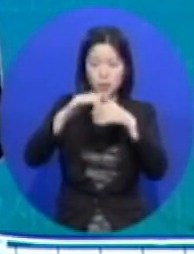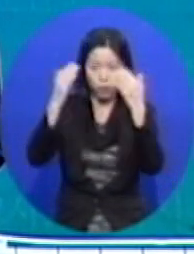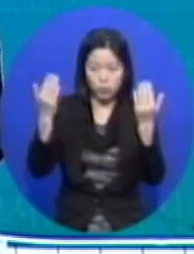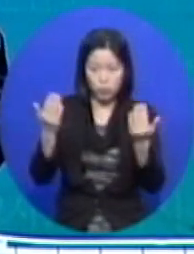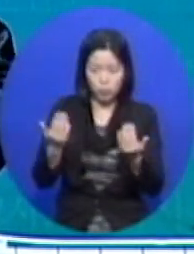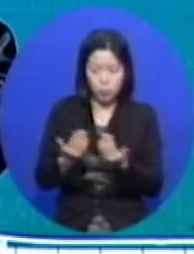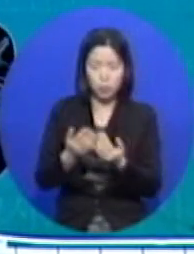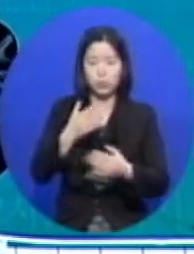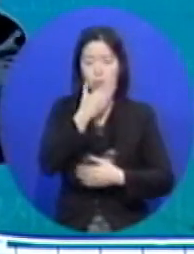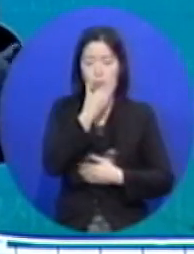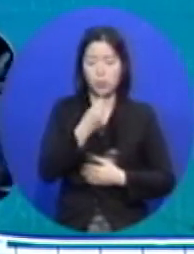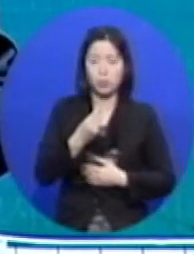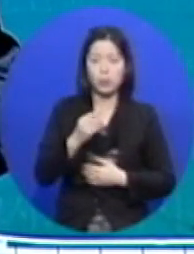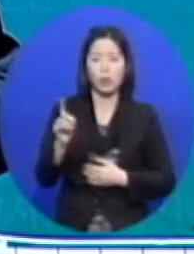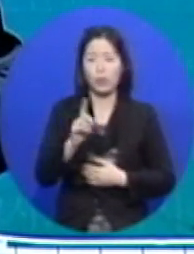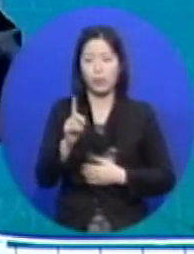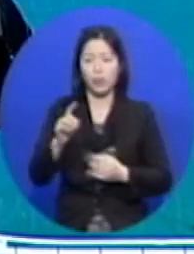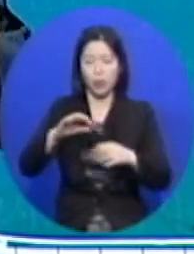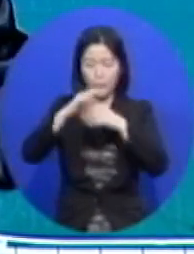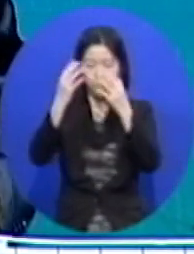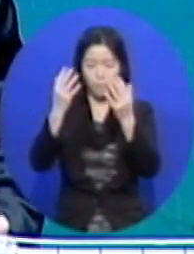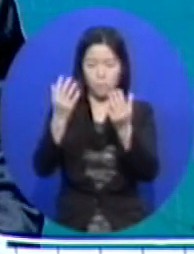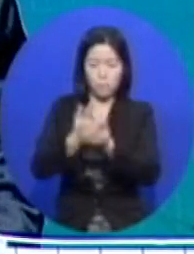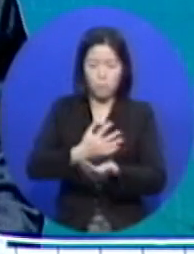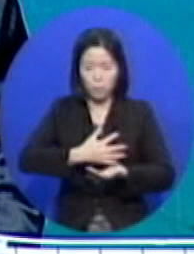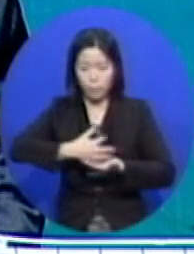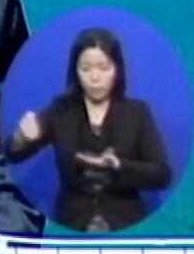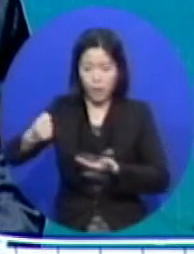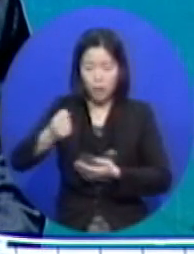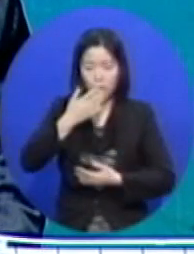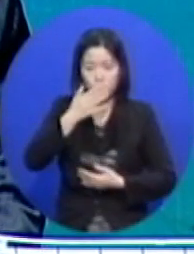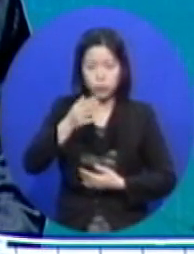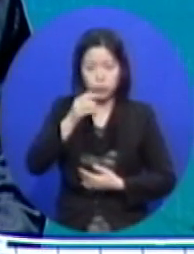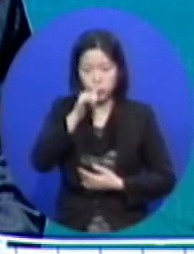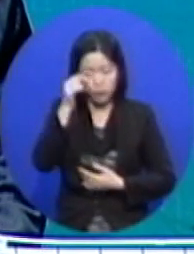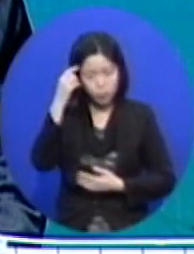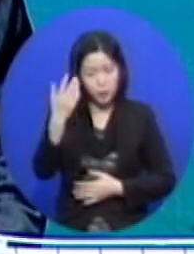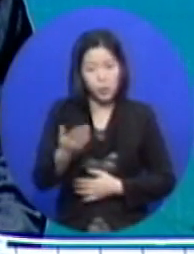어떻게 이렇게 송두리째 다 뺏어 갈 수가 있나요